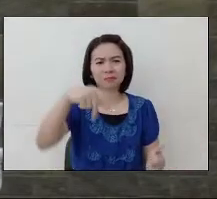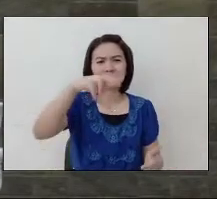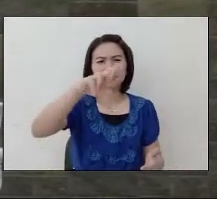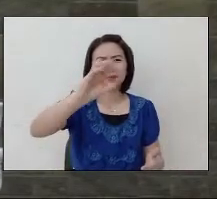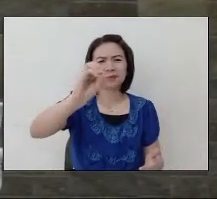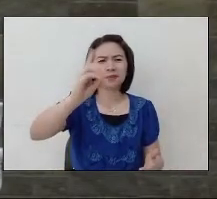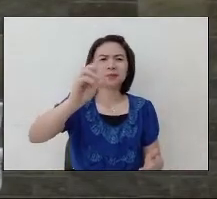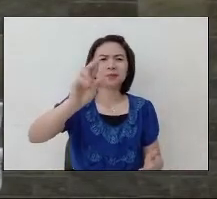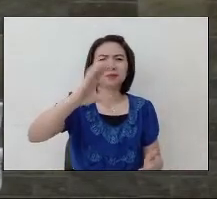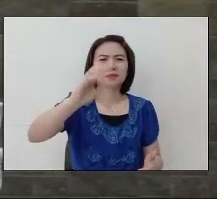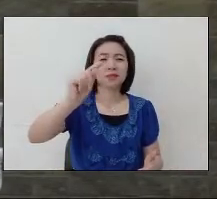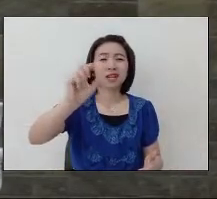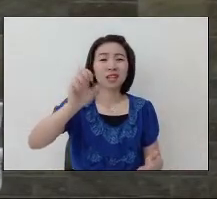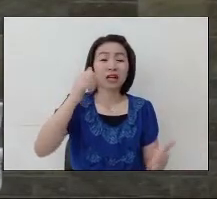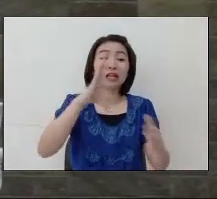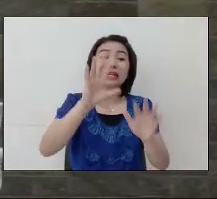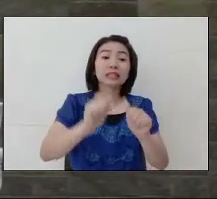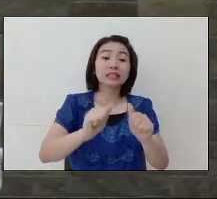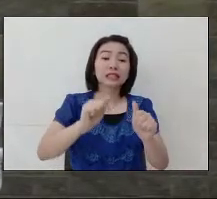Iskinol,